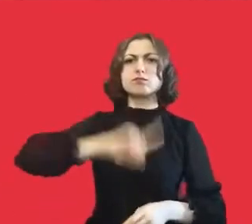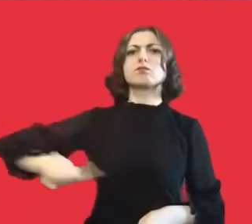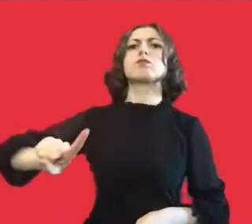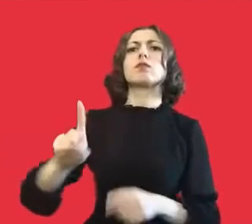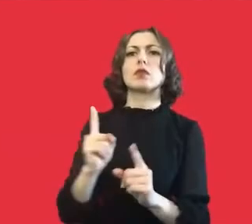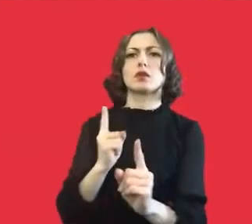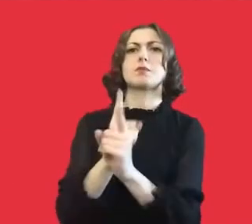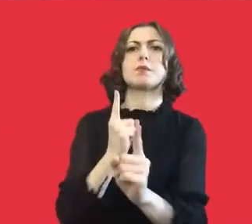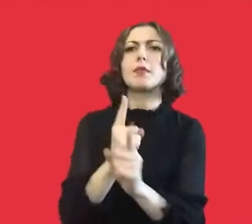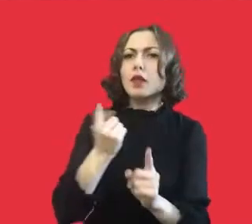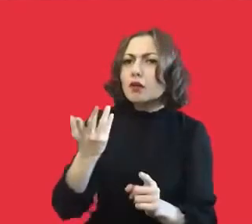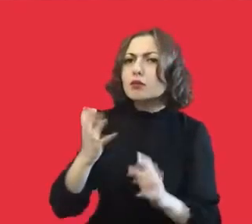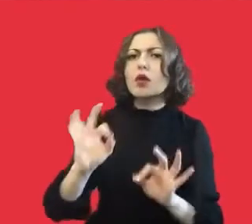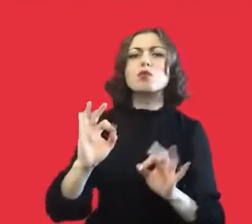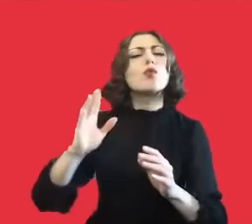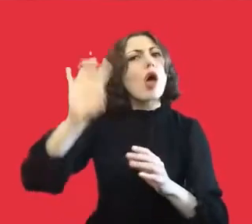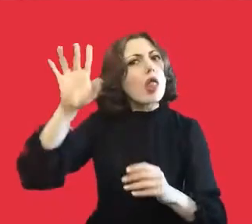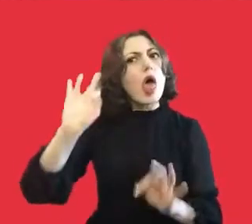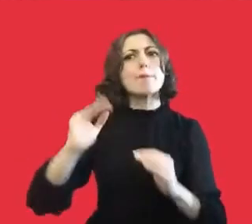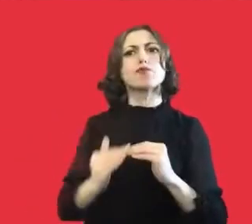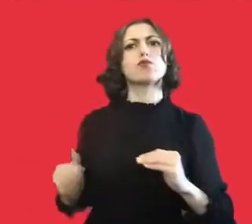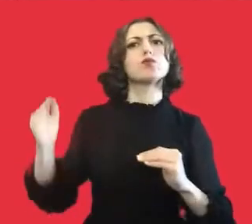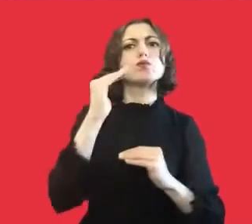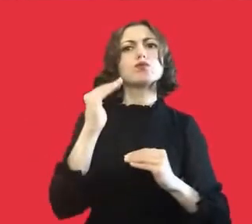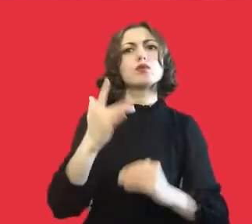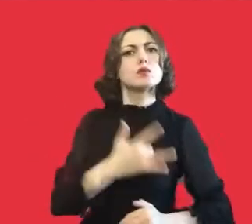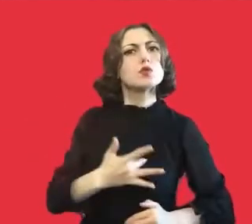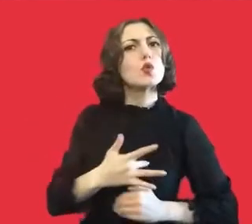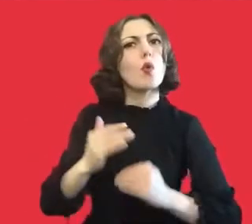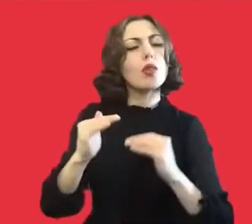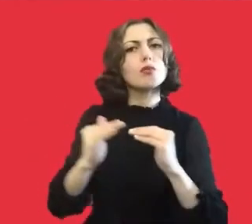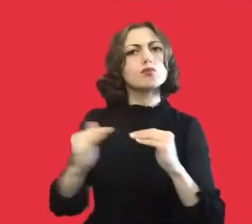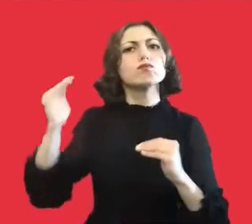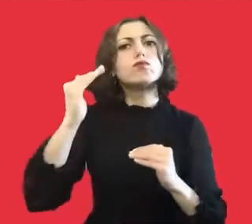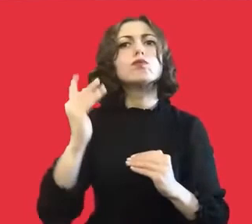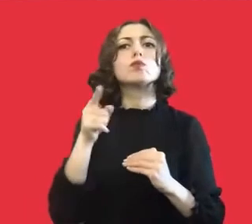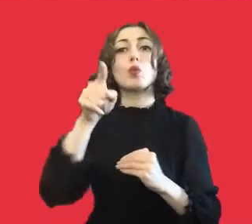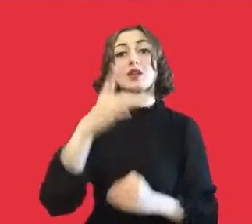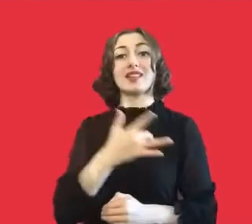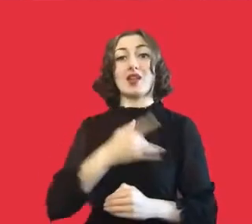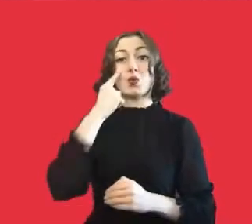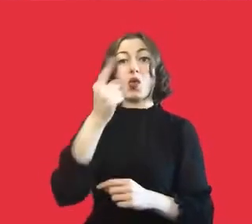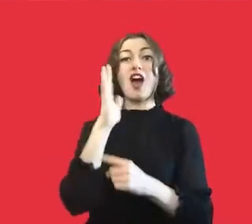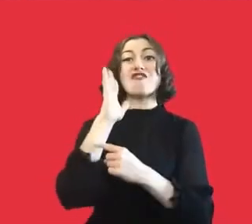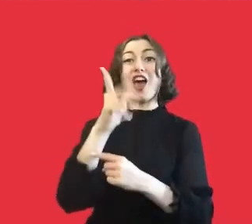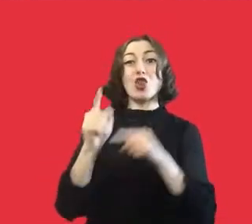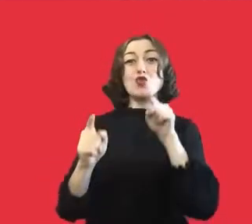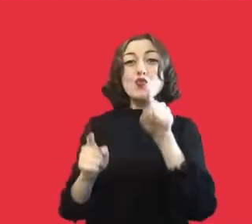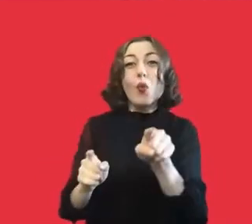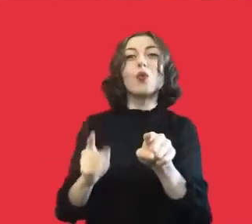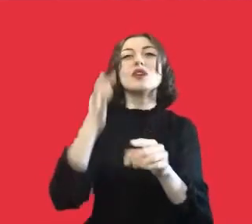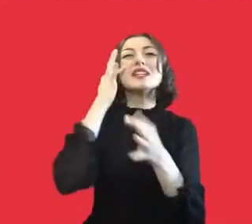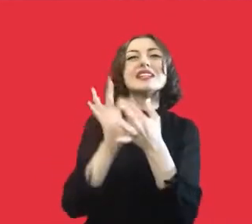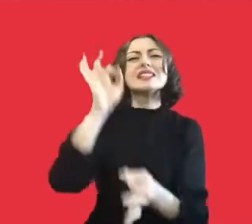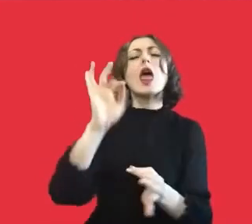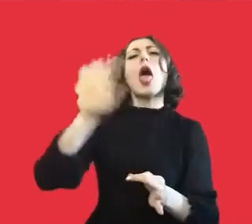şekilde her şeyin üstünde olan, o kimliklerin üzerinde olan o gönüllülük faaliyetiyle aslında insan onurunu koruyan,